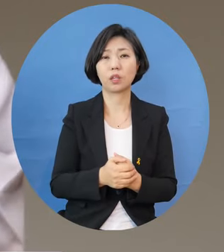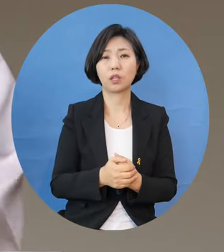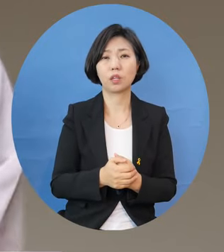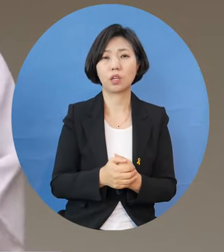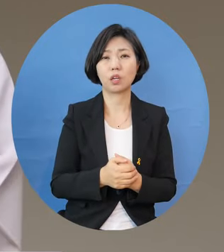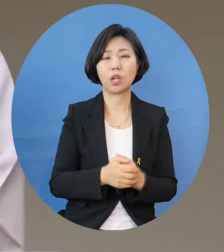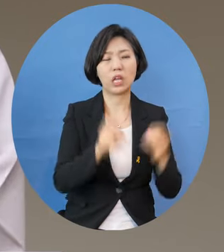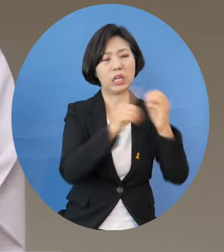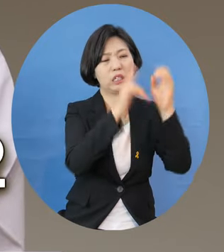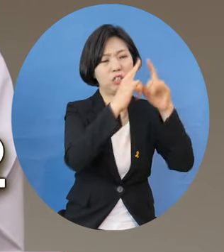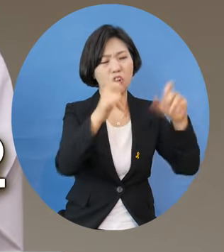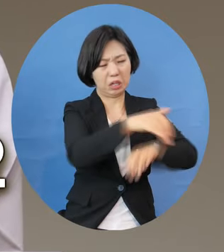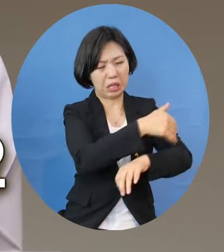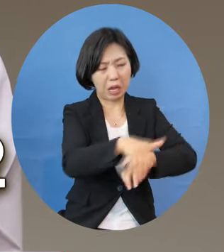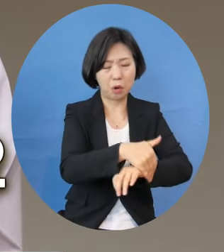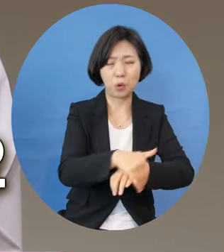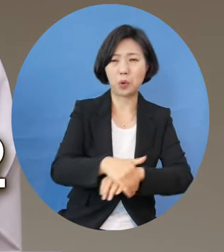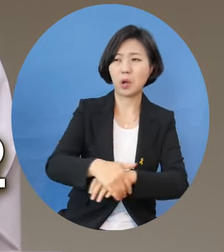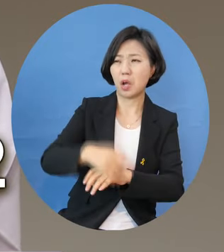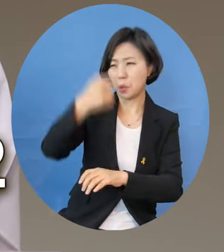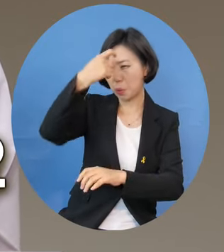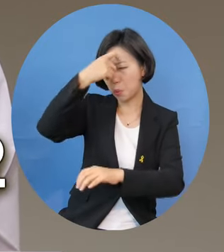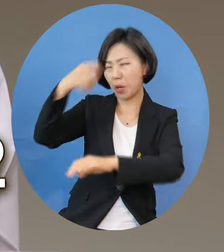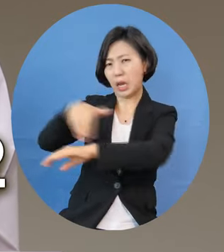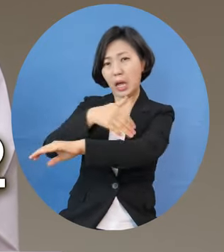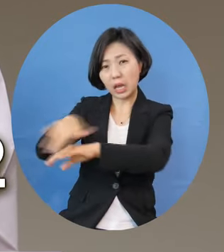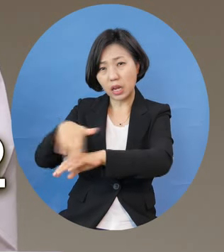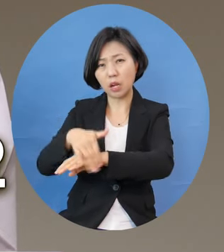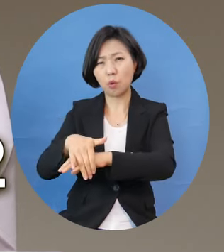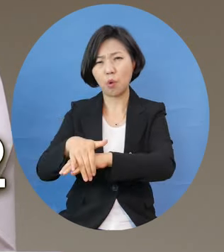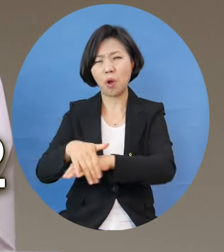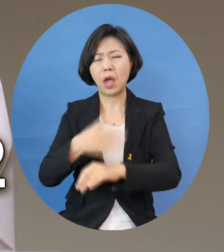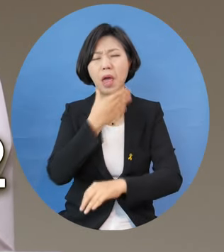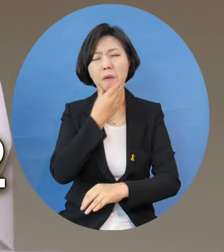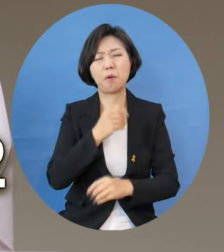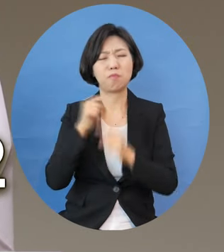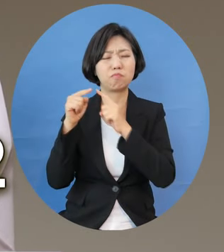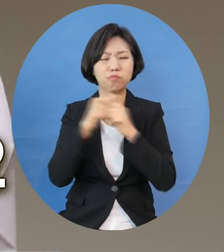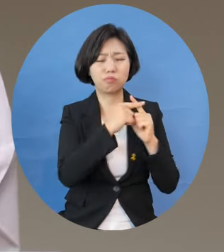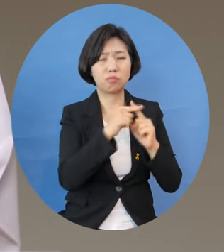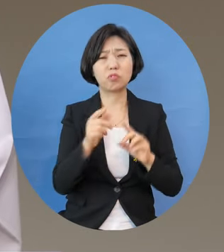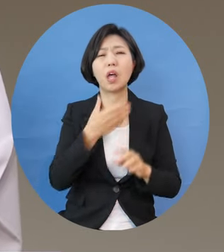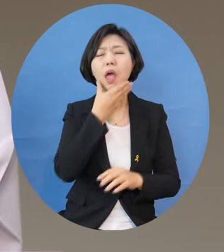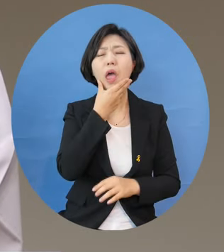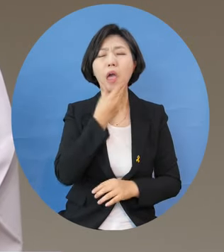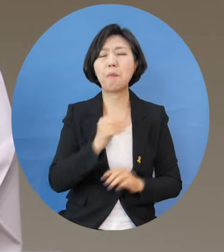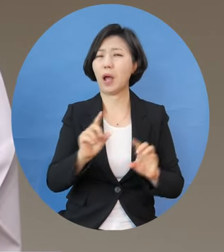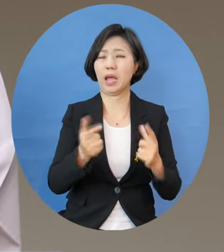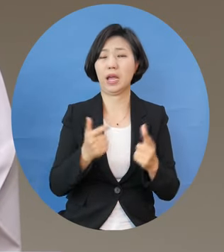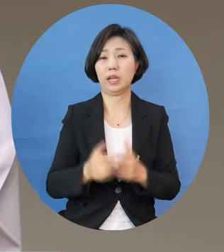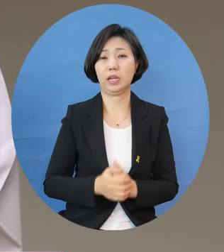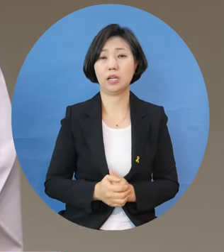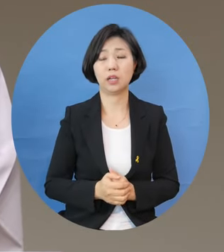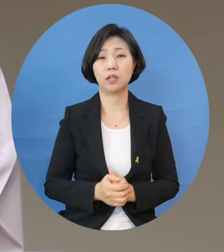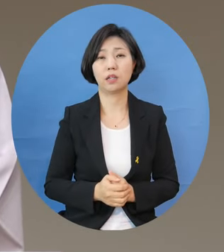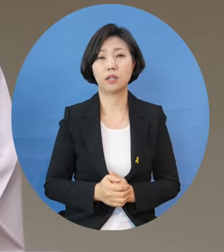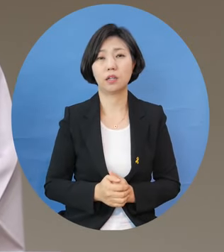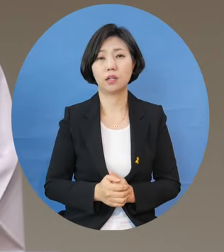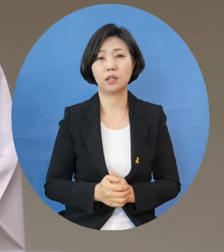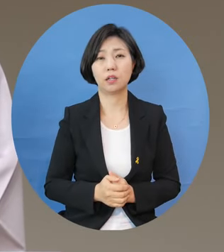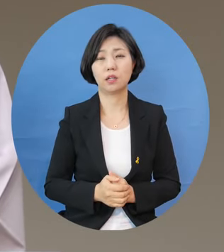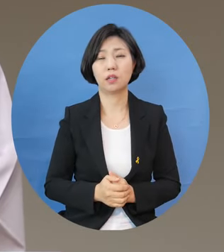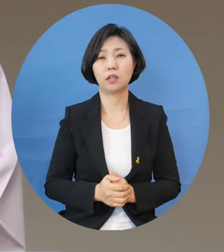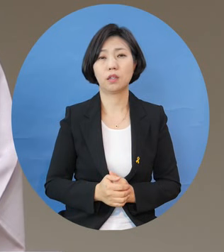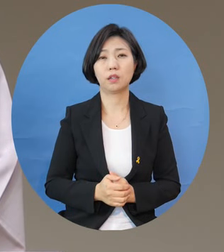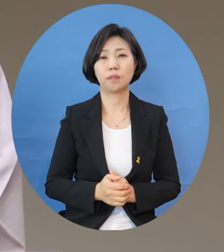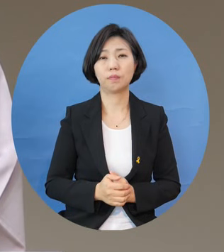절에 다닌다고 무조건 뭐 삶이 행복해지는 것은 아니에요. 그러면 내가 어떻게